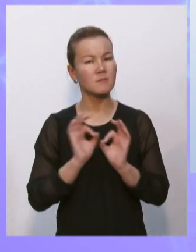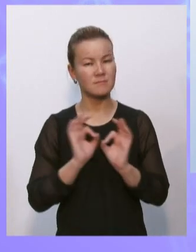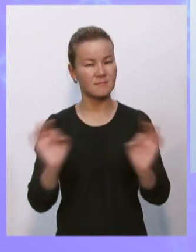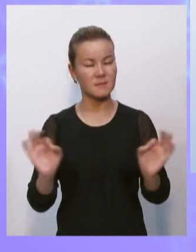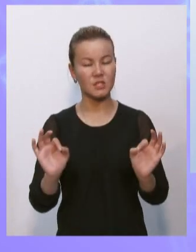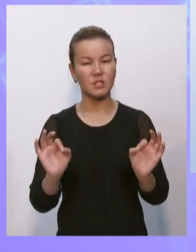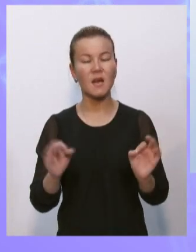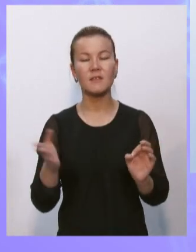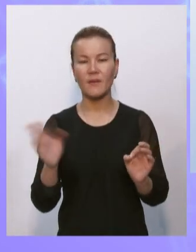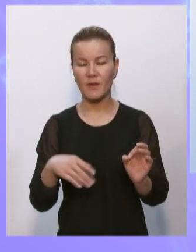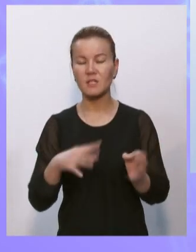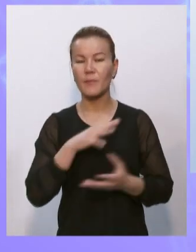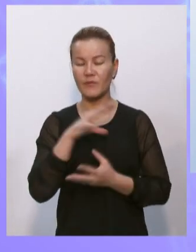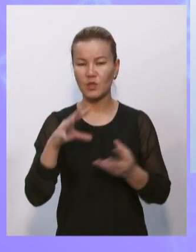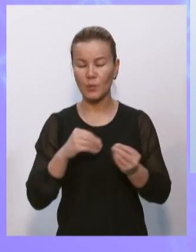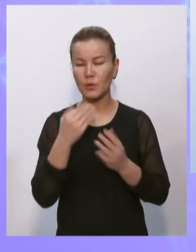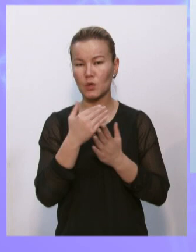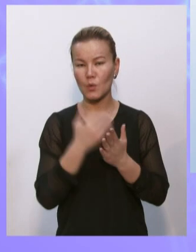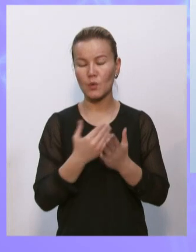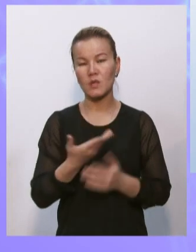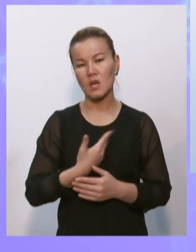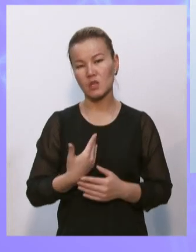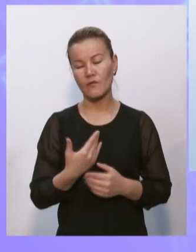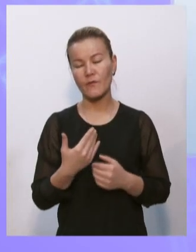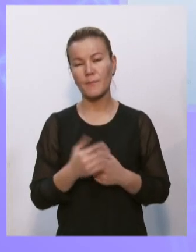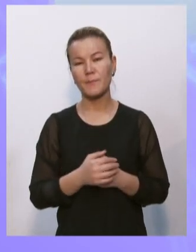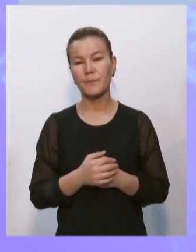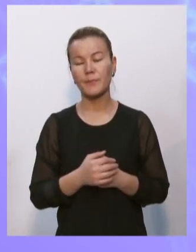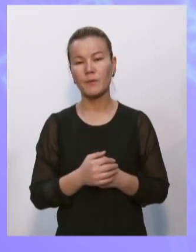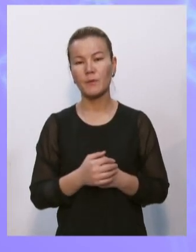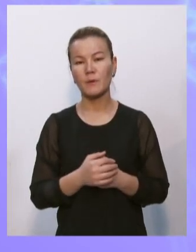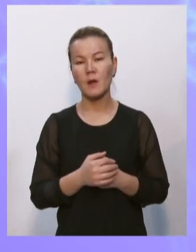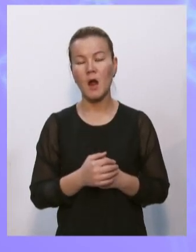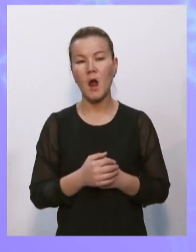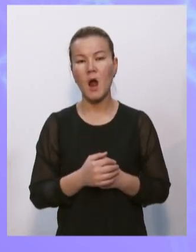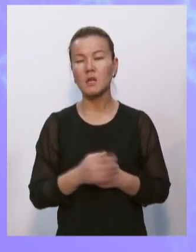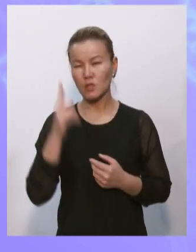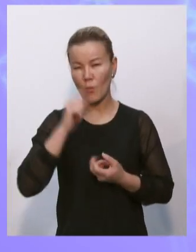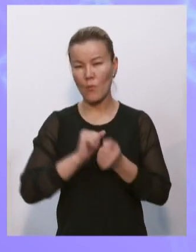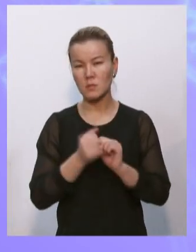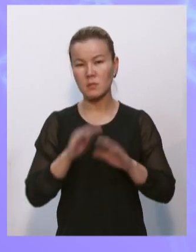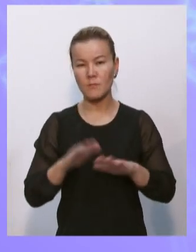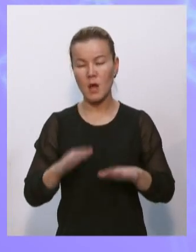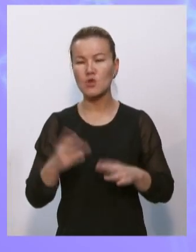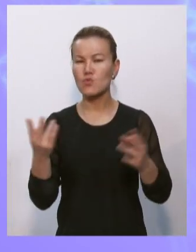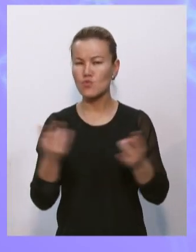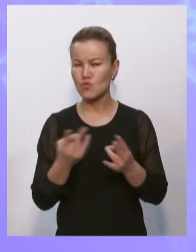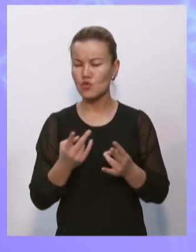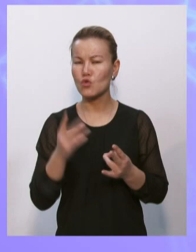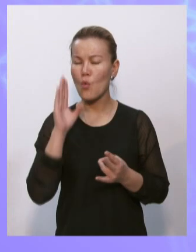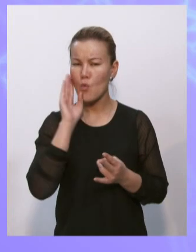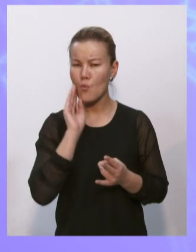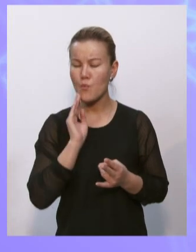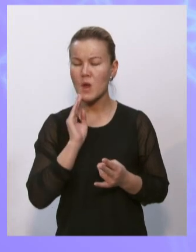Замечательно! Давайте подведем итоги нашего урока. Запомните, ребята, нужно